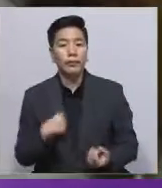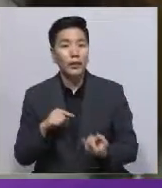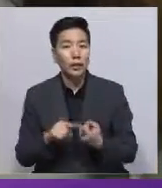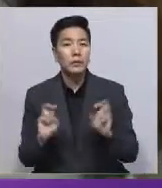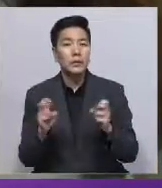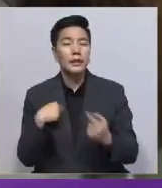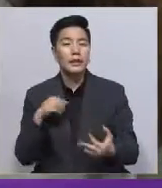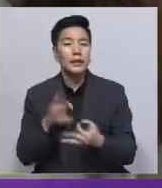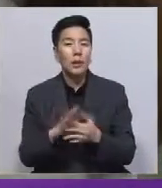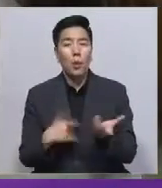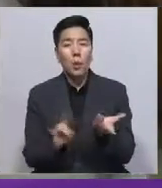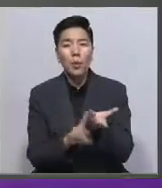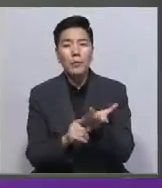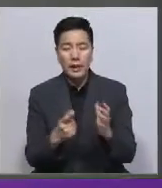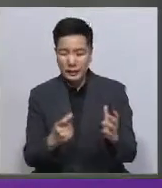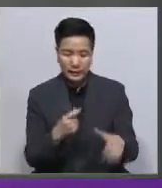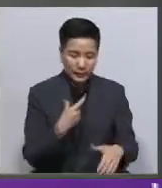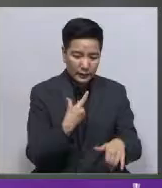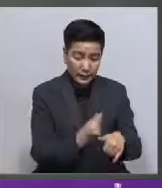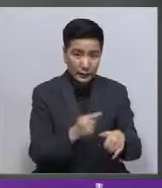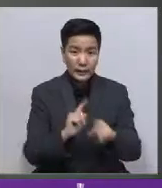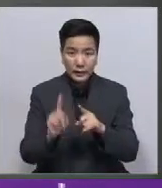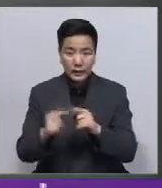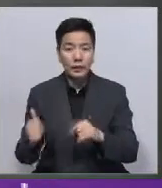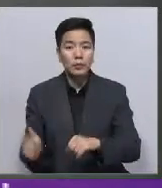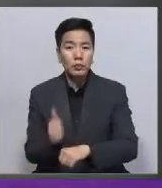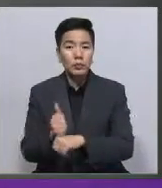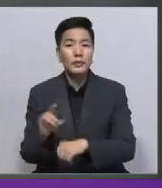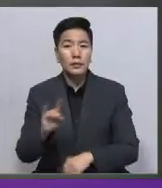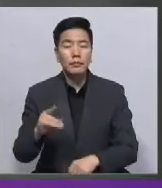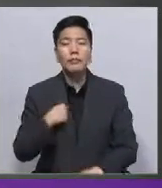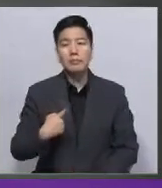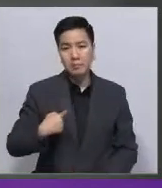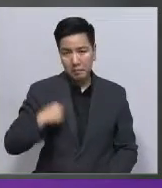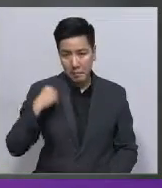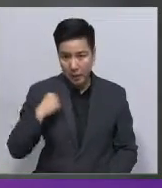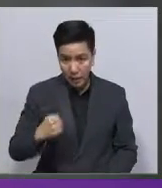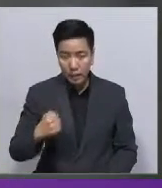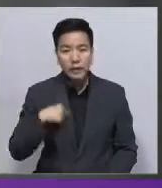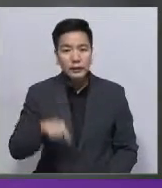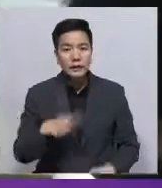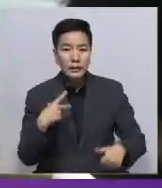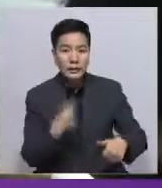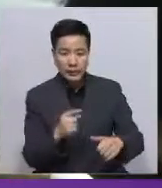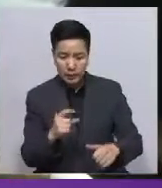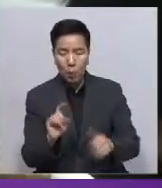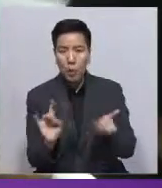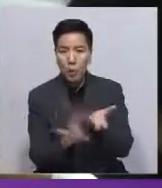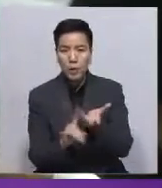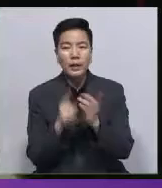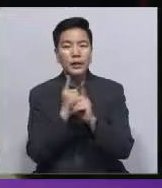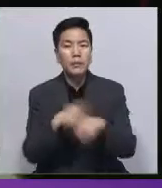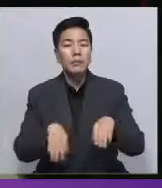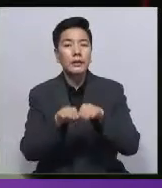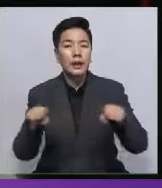ของประเด็นคุณภาพของวัคซีนที่นำมาฉีดให้กับสัตว์เลี้ยงนั้นอธิบดีกรมปศุสัตว์ก็ให้ความมั่นใจว่าวัคซีนดังกล่าวมีคุณภาพตามมาต